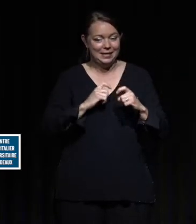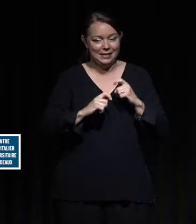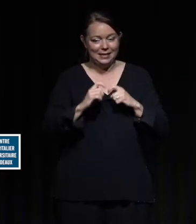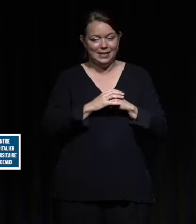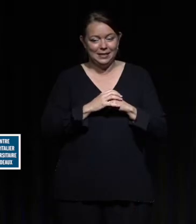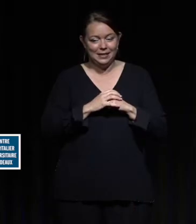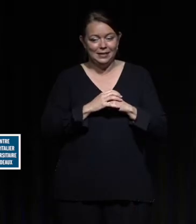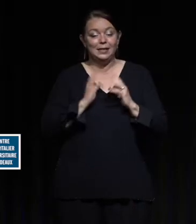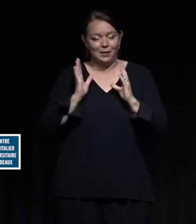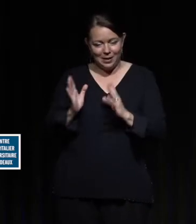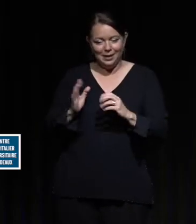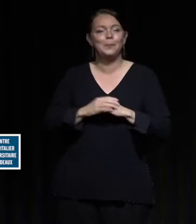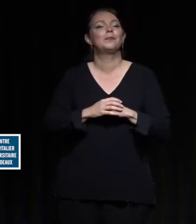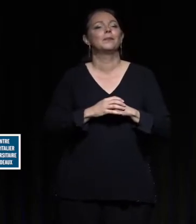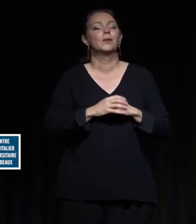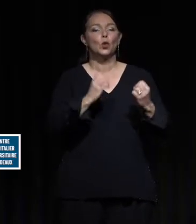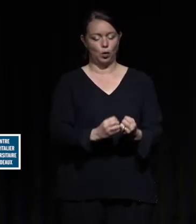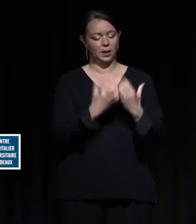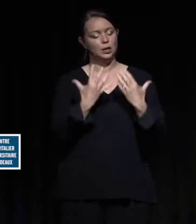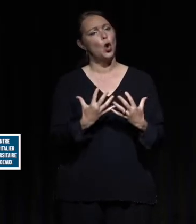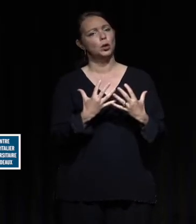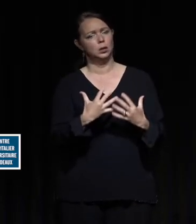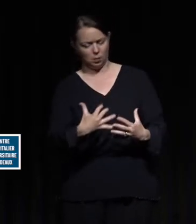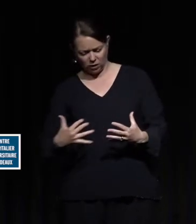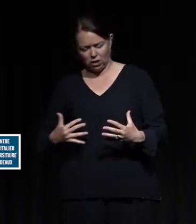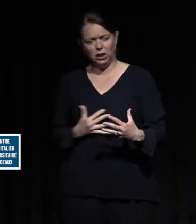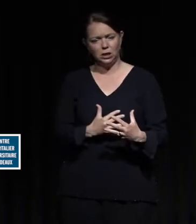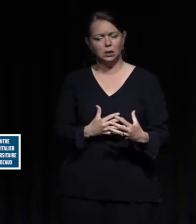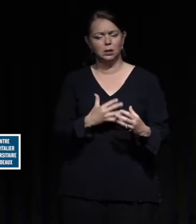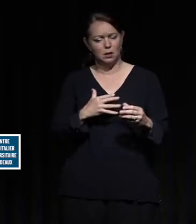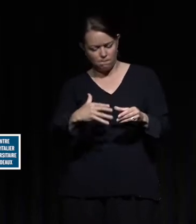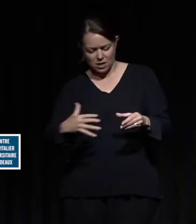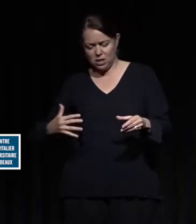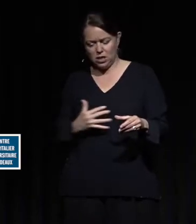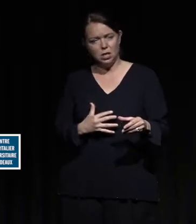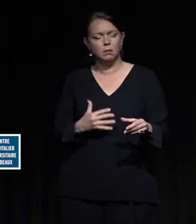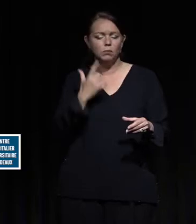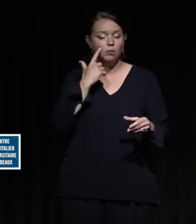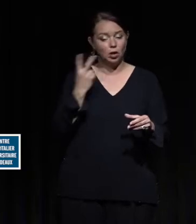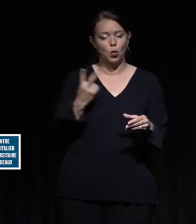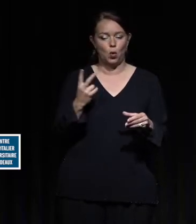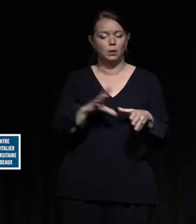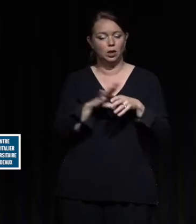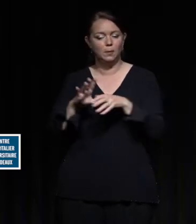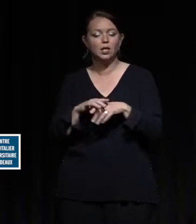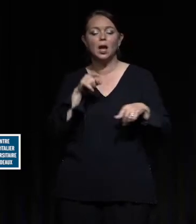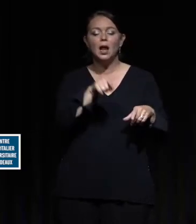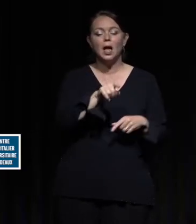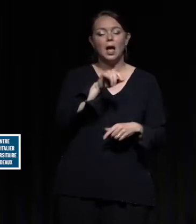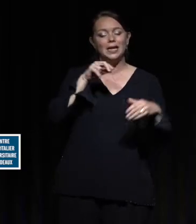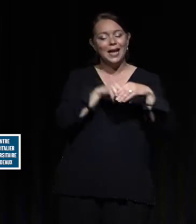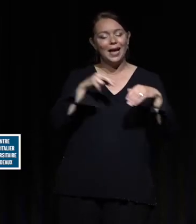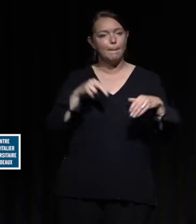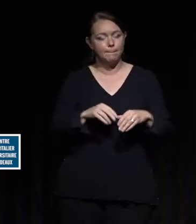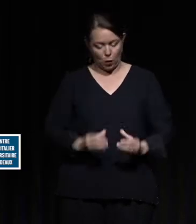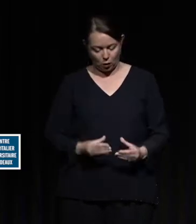voyez, sur des endométrioses profondes, ne vous focalisez que sur ces deux images. Vous voyez qu'en IRM, ici, on a un utérus qui est un peu tordu par